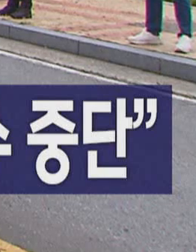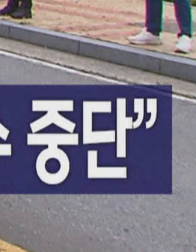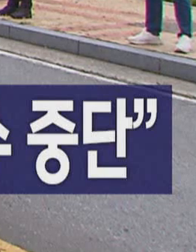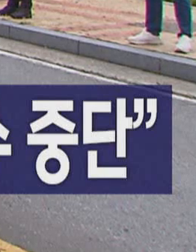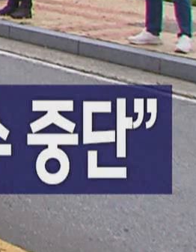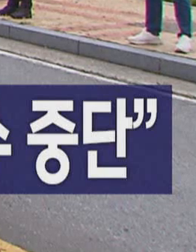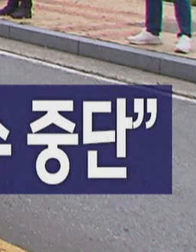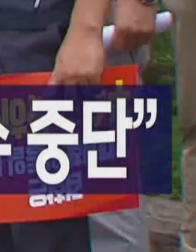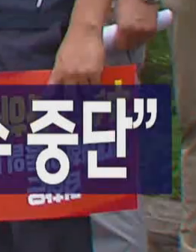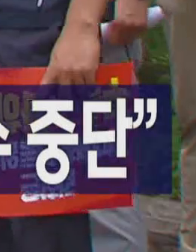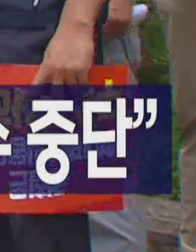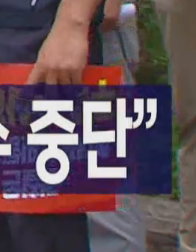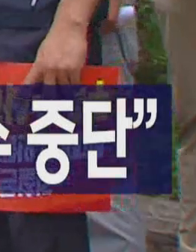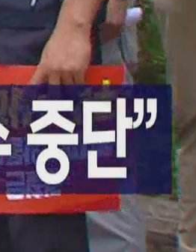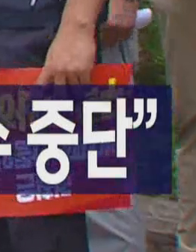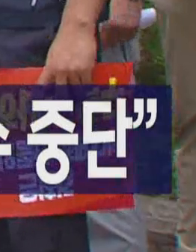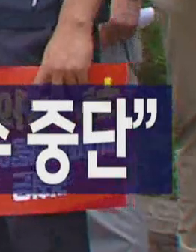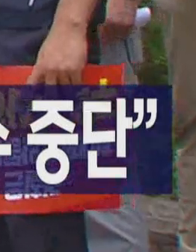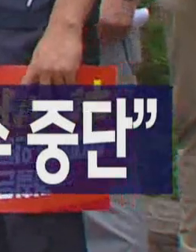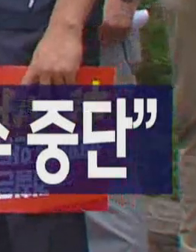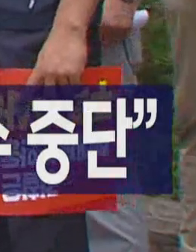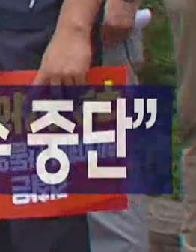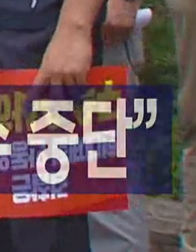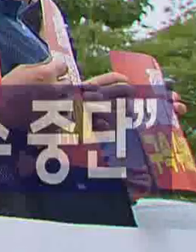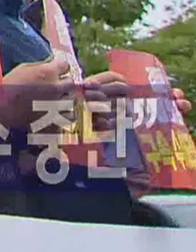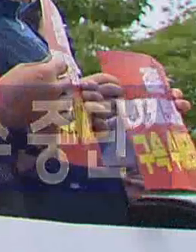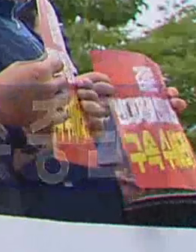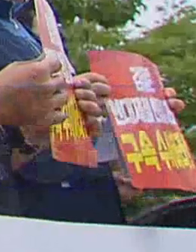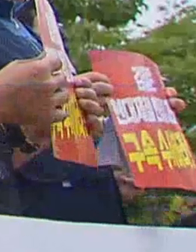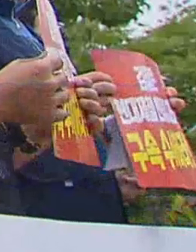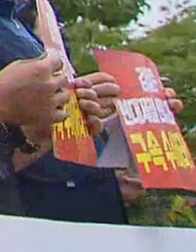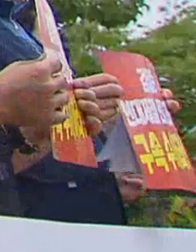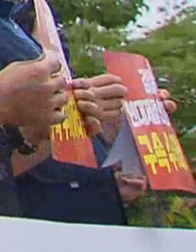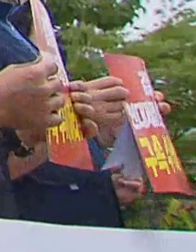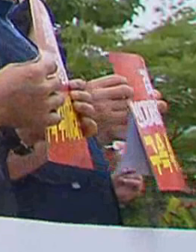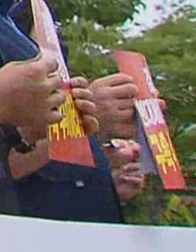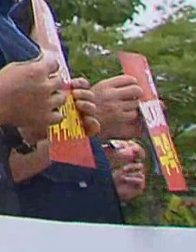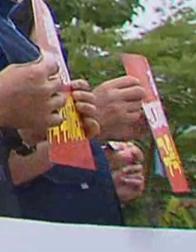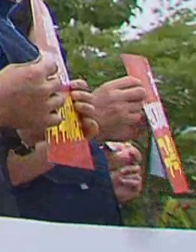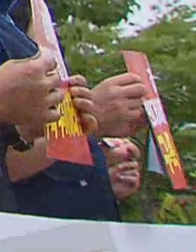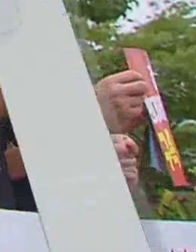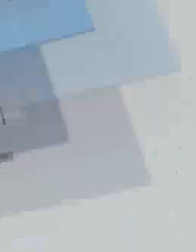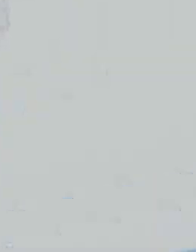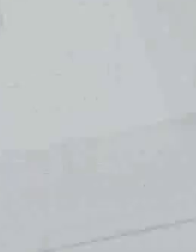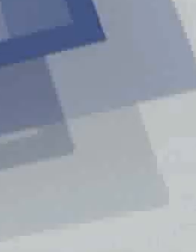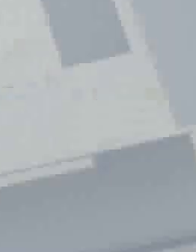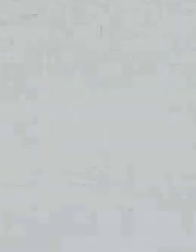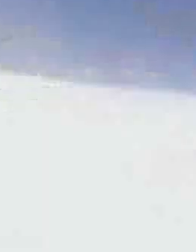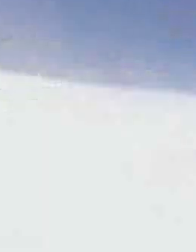설립해 협력업체 직원들을 고용하겠다는 회사 측의 입장에 노조가 강하게 반발하고 있습니다.